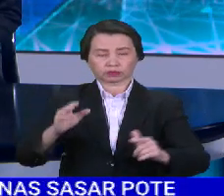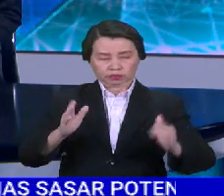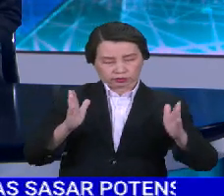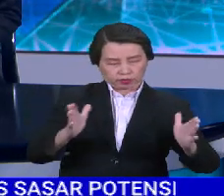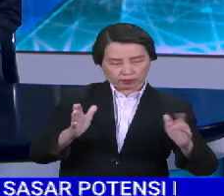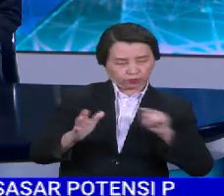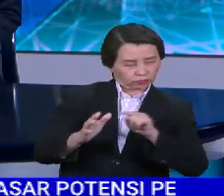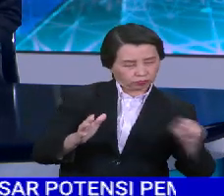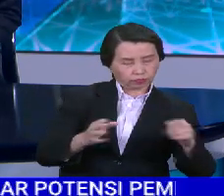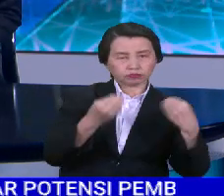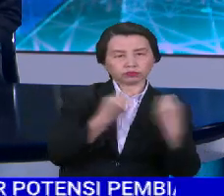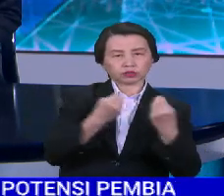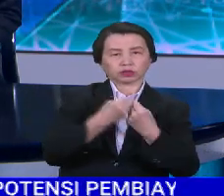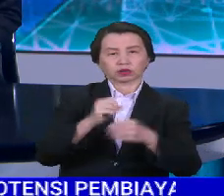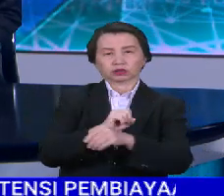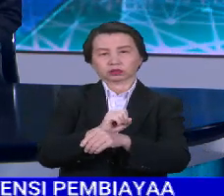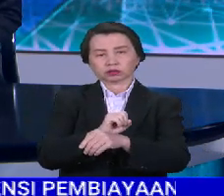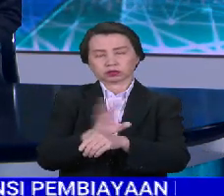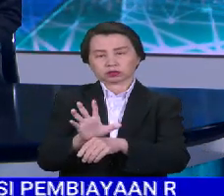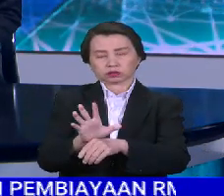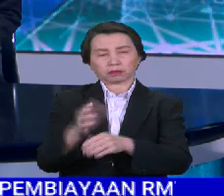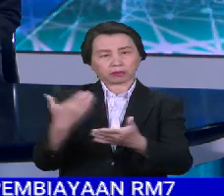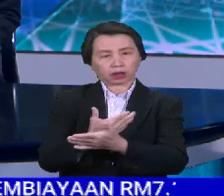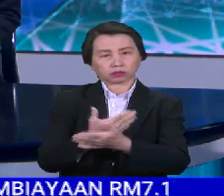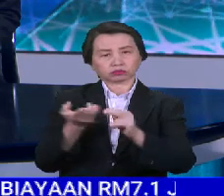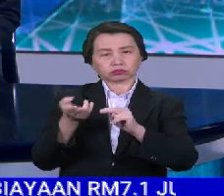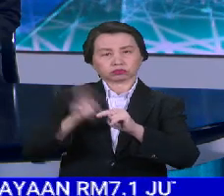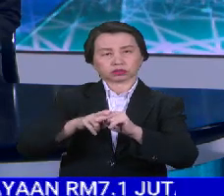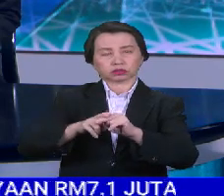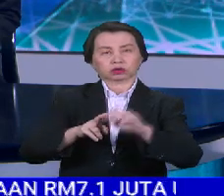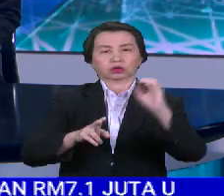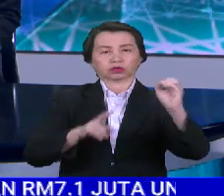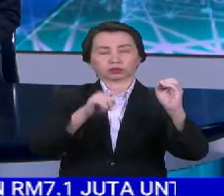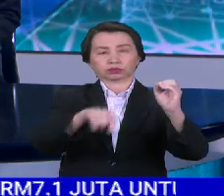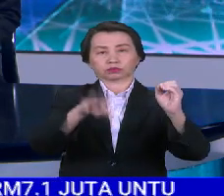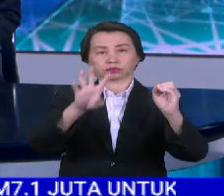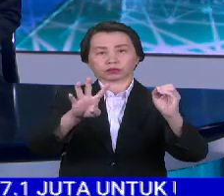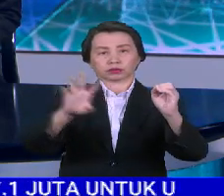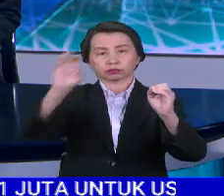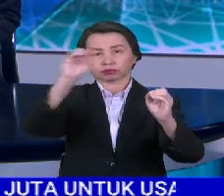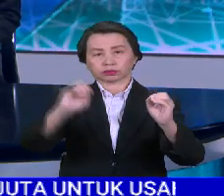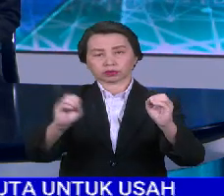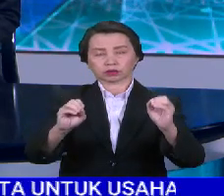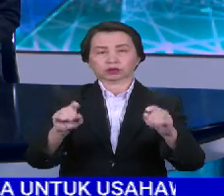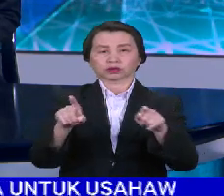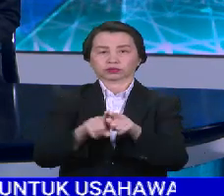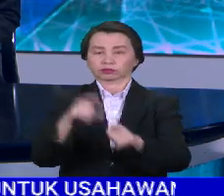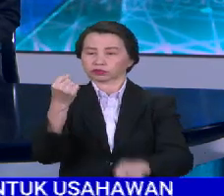juga, bilangan kes baharu COVID-19 di negara ini meningkat sebanyak 0.4%, iaitu